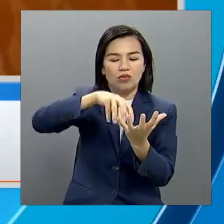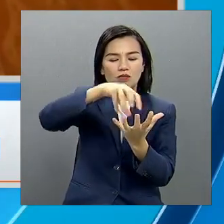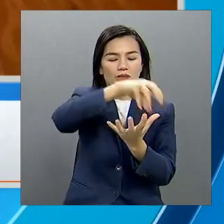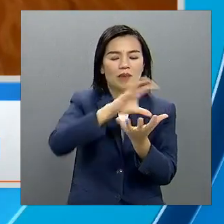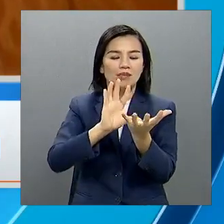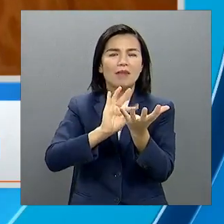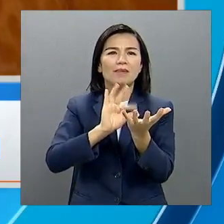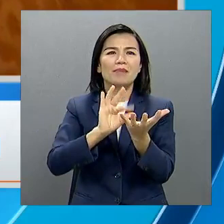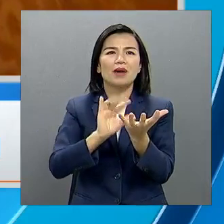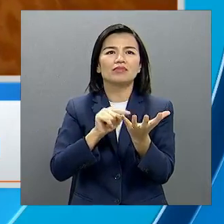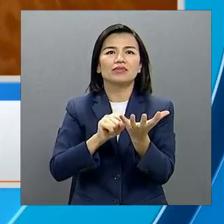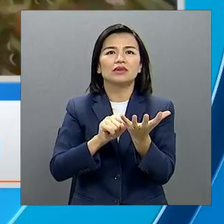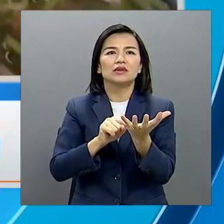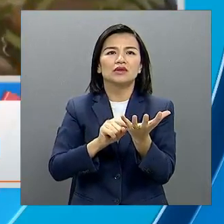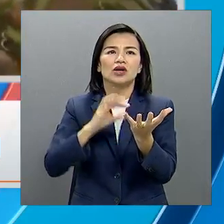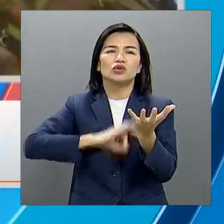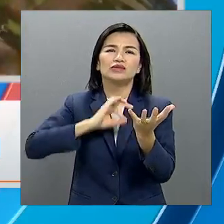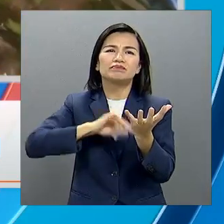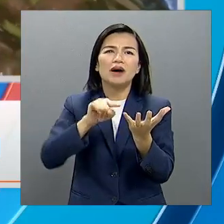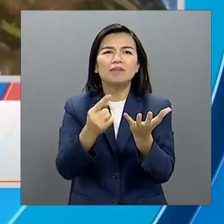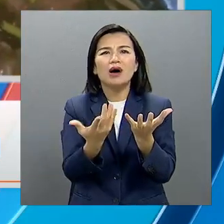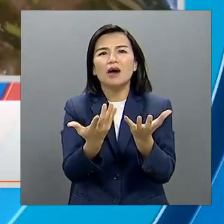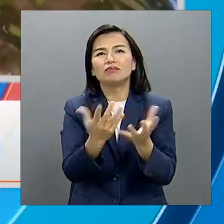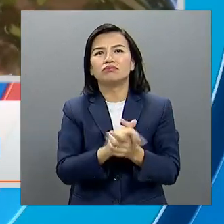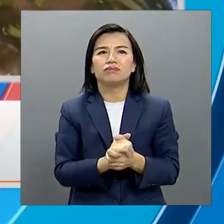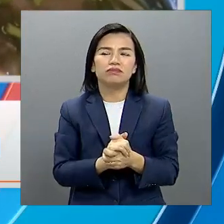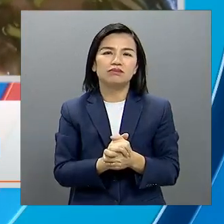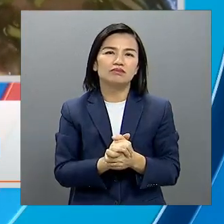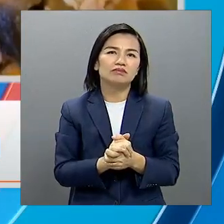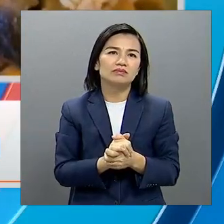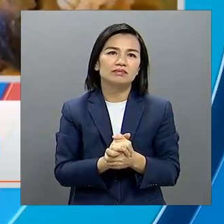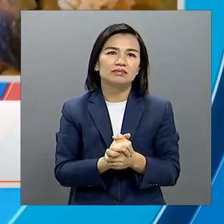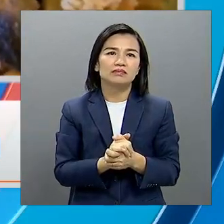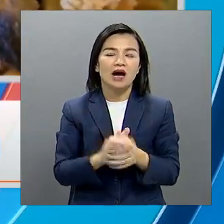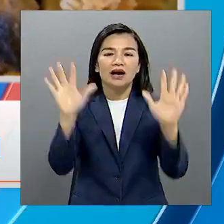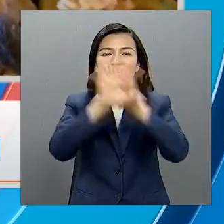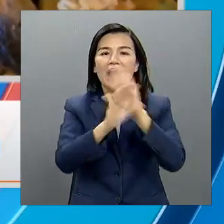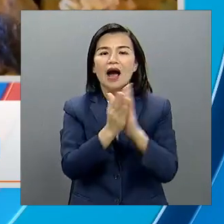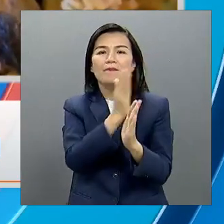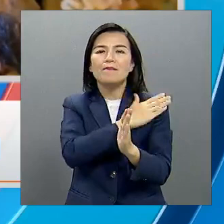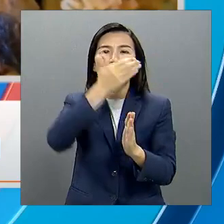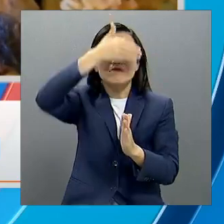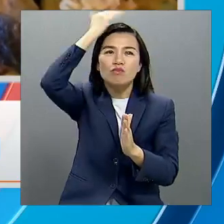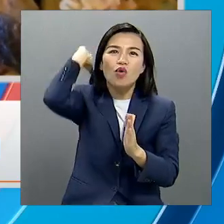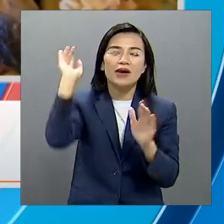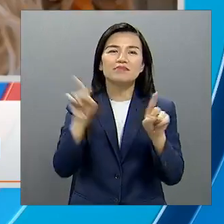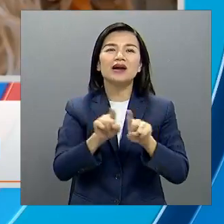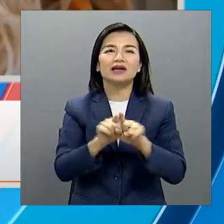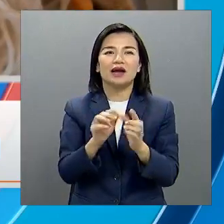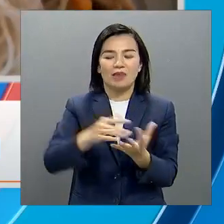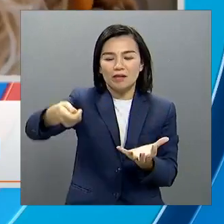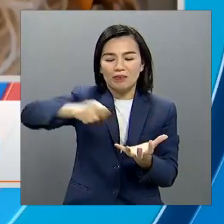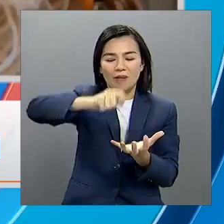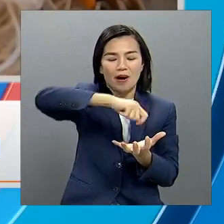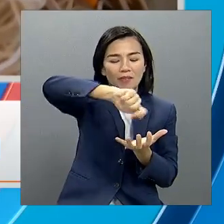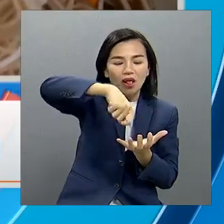านต่อไปแล้วก็รู้สึกว่าไม่ค่อยอยากจะกินแล้ว มันบวชเหมือนตอนเป็นไปบวชอ่ะผมฉันข้าวอ ่ ะ เห็นภาพ มันก็จะฟิลนั้นอ่ะก็ต้อง